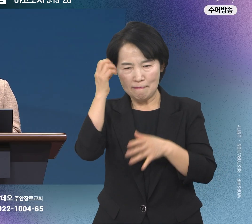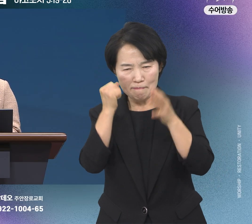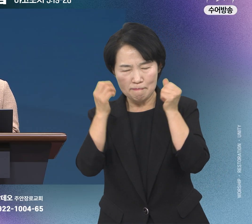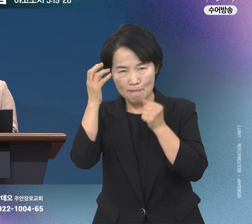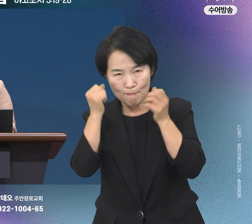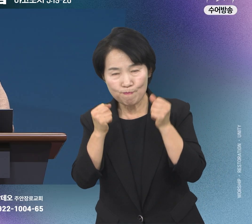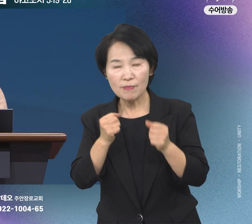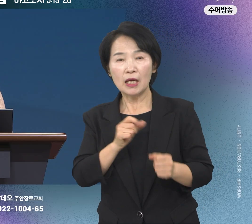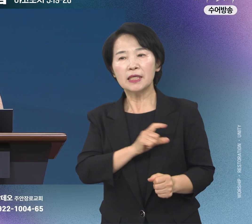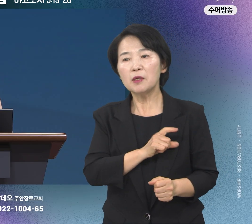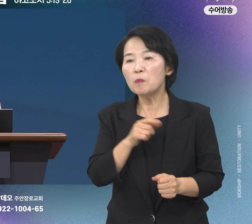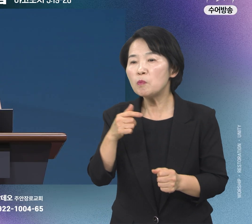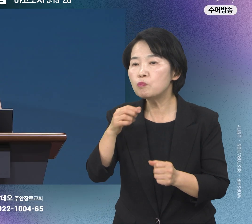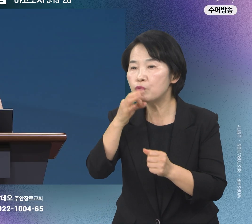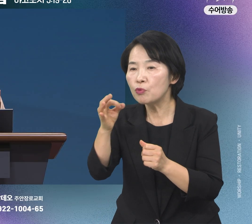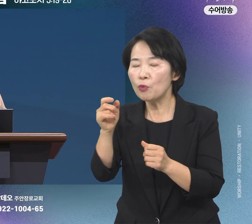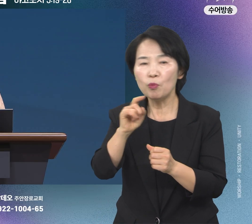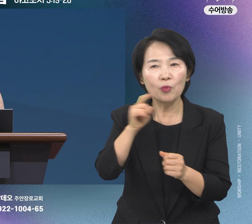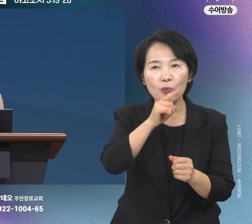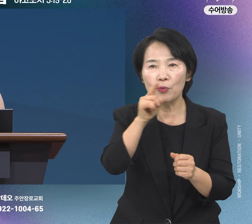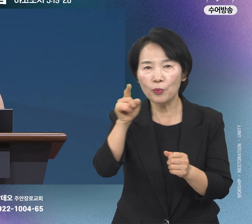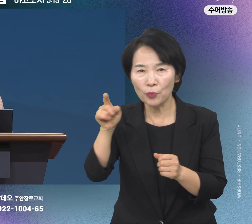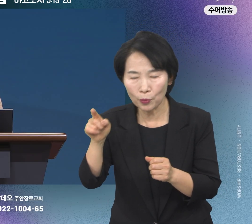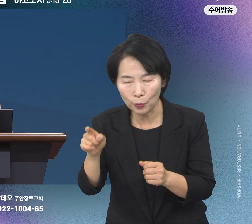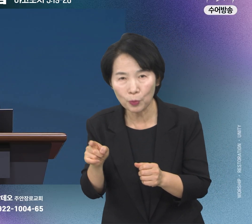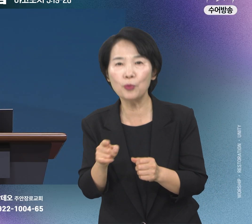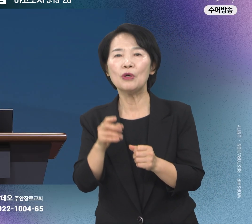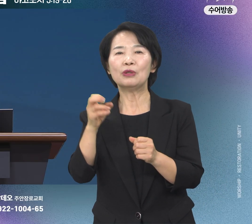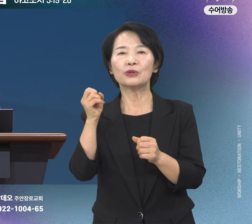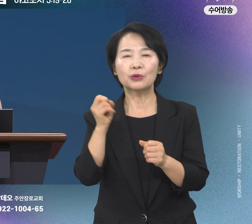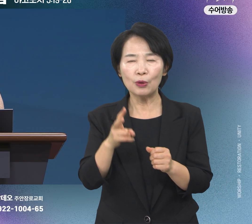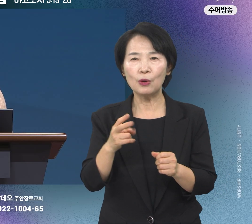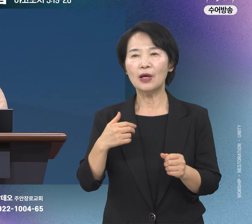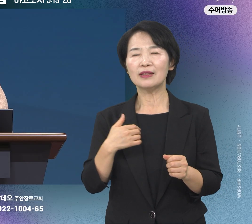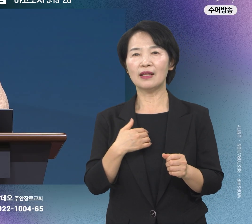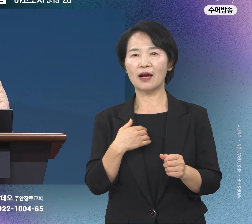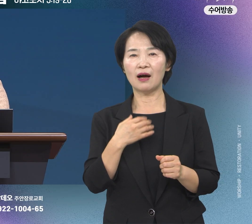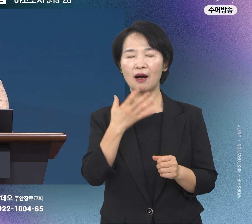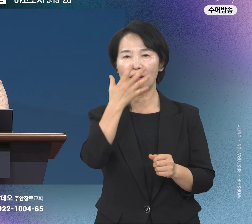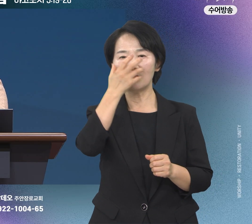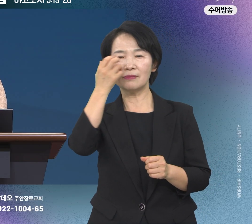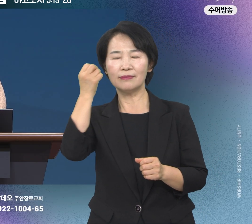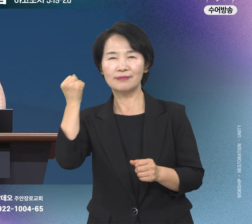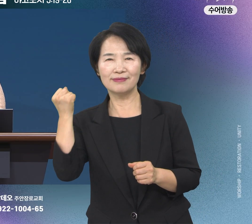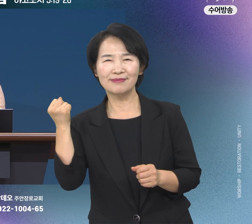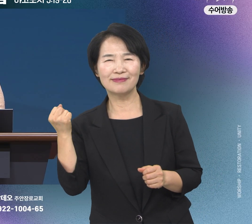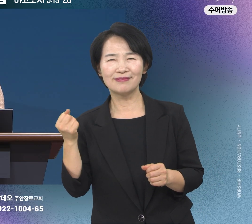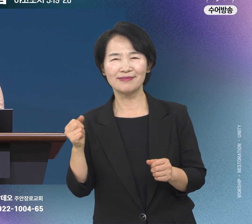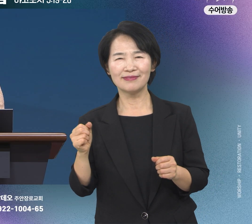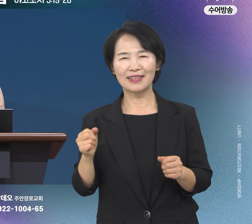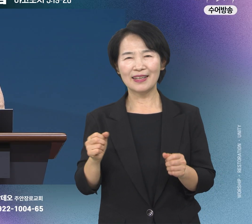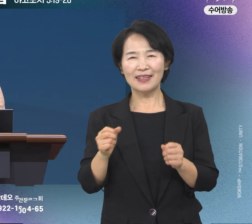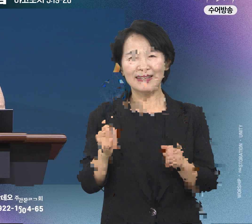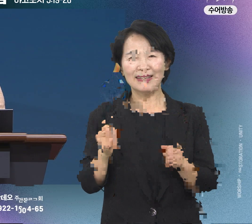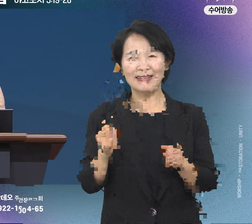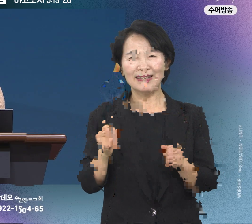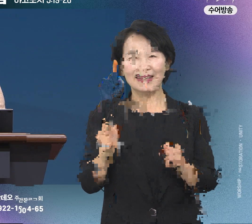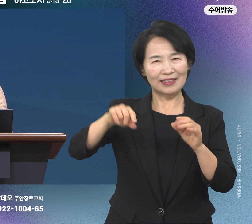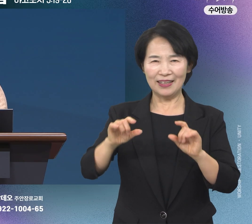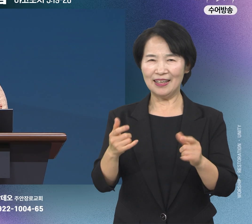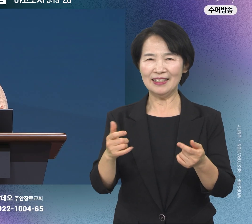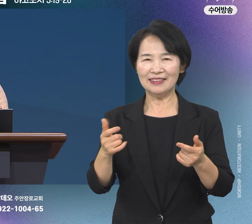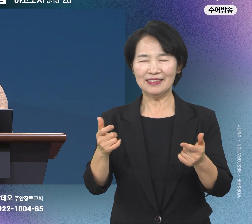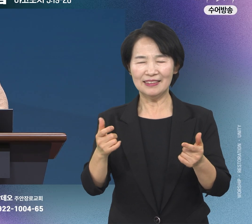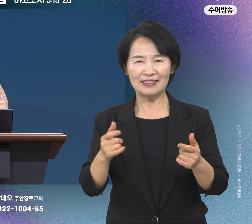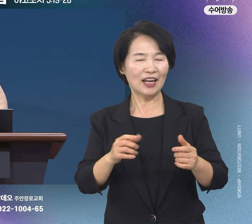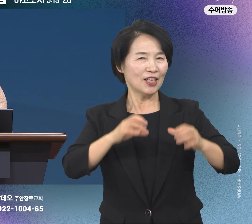호칭을 써야 하는지, 그리고 사람들한테 신천지임을 숨기면서 사람들이 신천지 성경 공부를 하도록